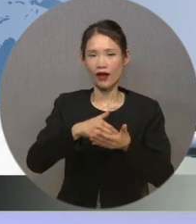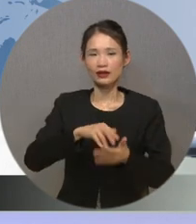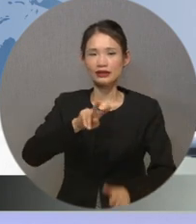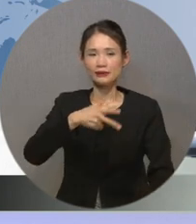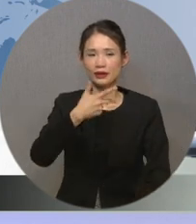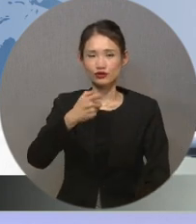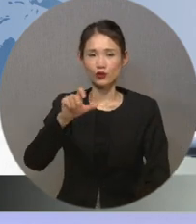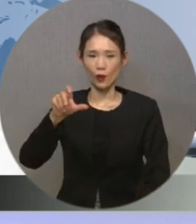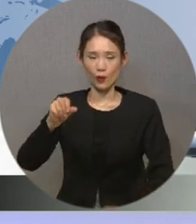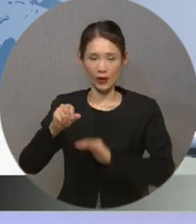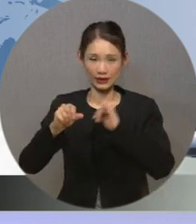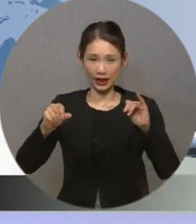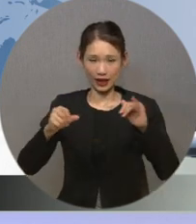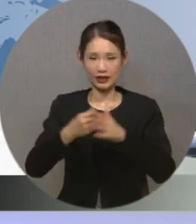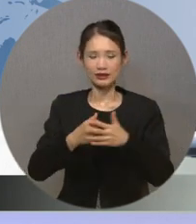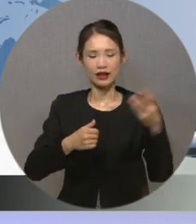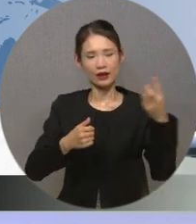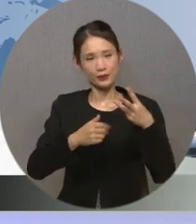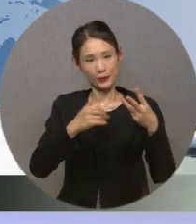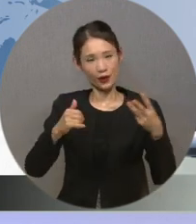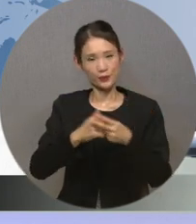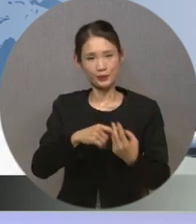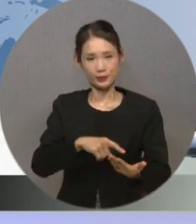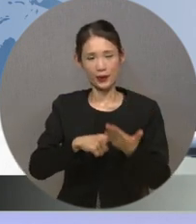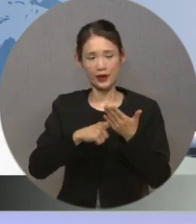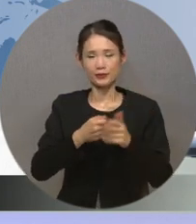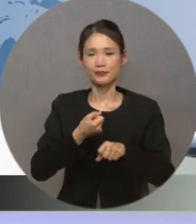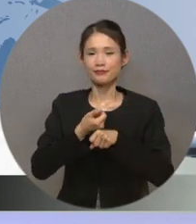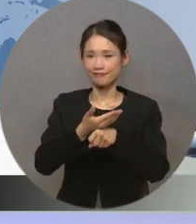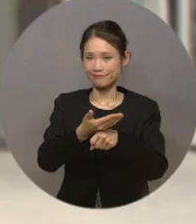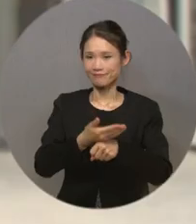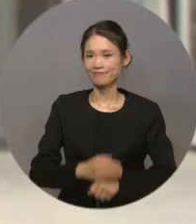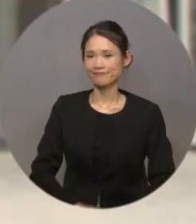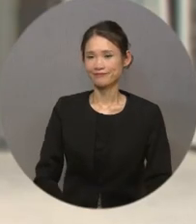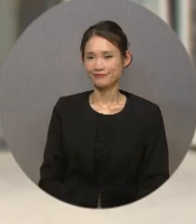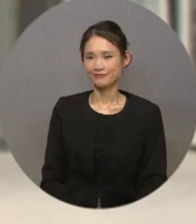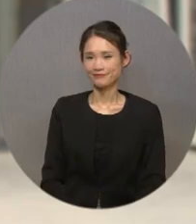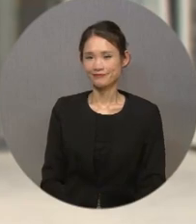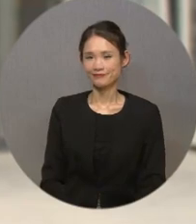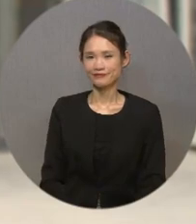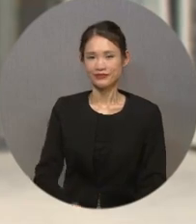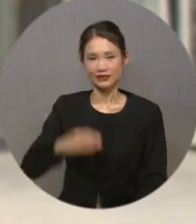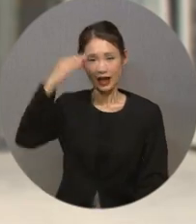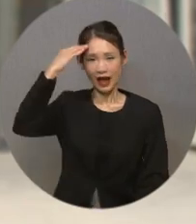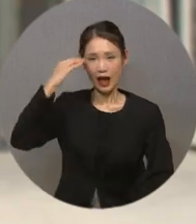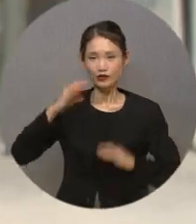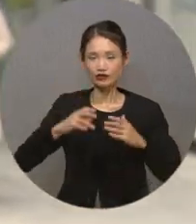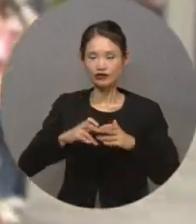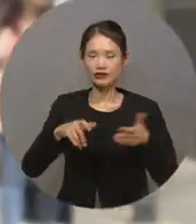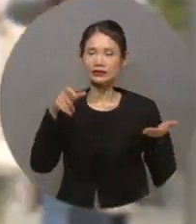집계됐는데요 첫 소식 박성윤 기자가 전합니다 전체